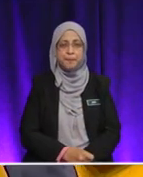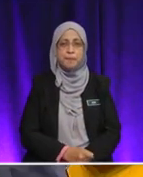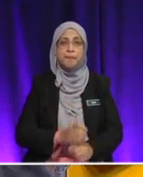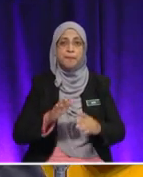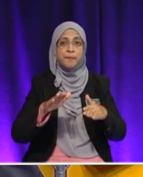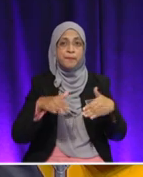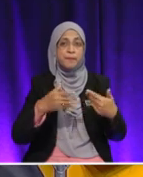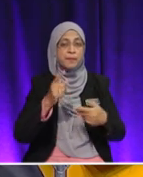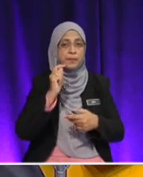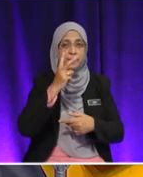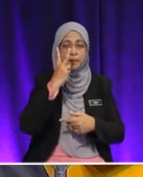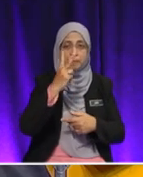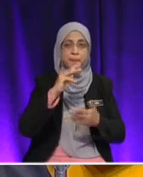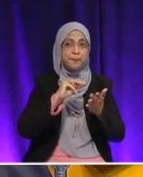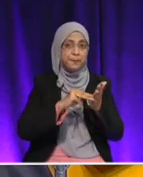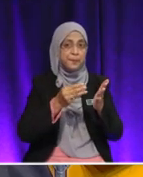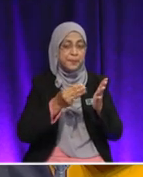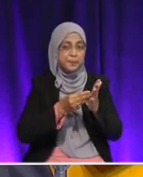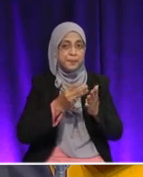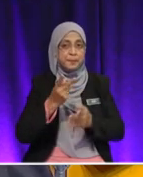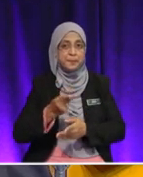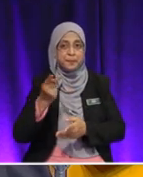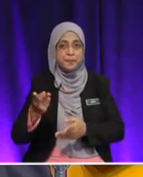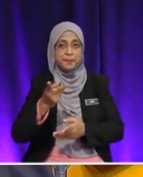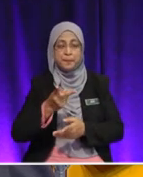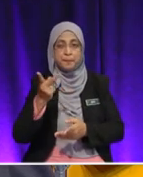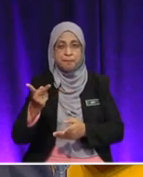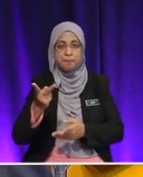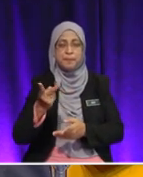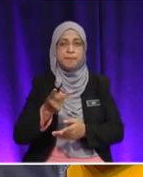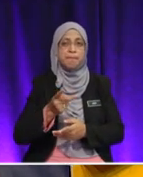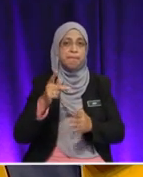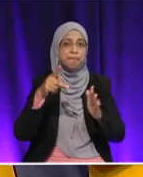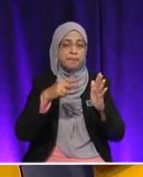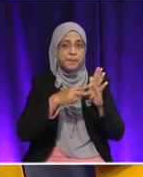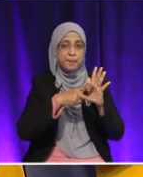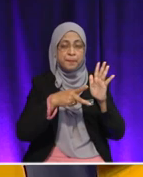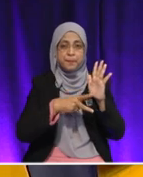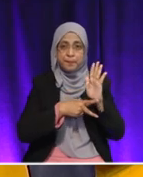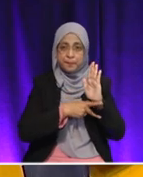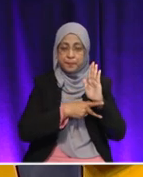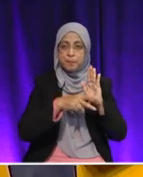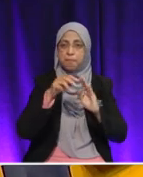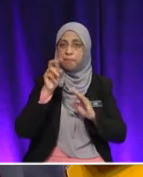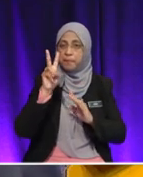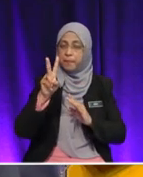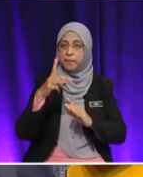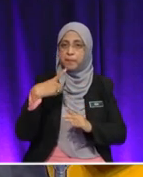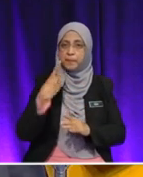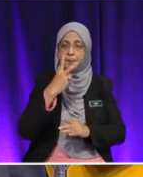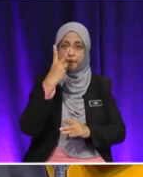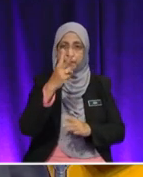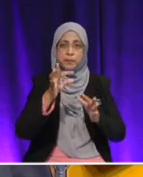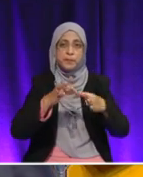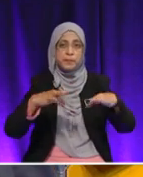kita tadi tengok tentang maksud pekarepekare yang termaksud dalam perlembagaan Yang kedua kita telah pun dilihat kepada kepentingan